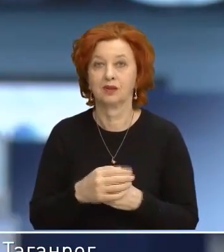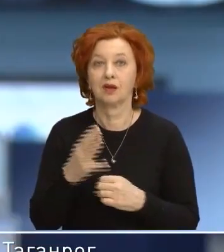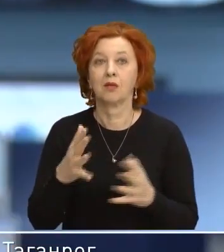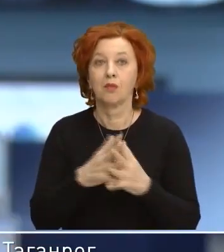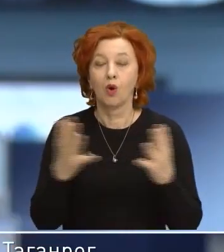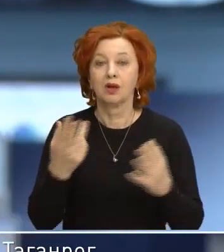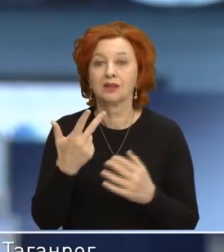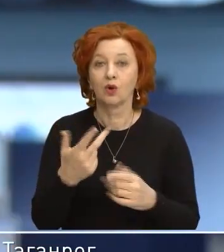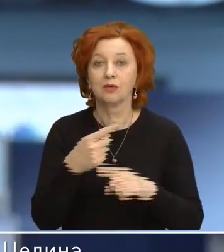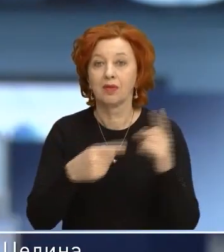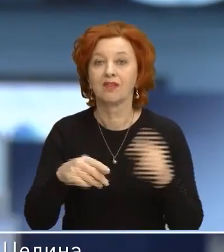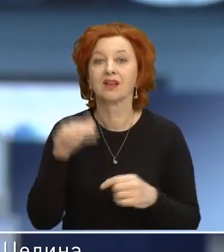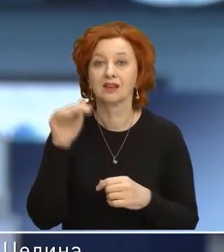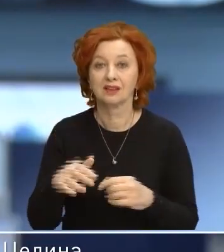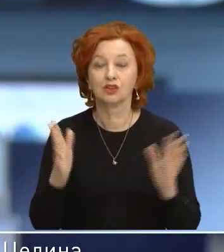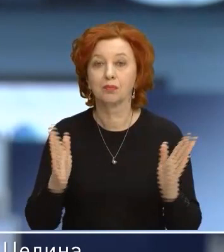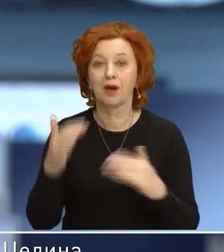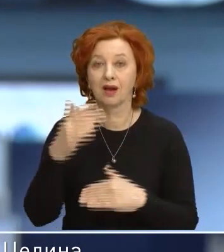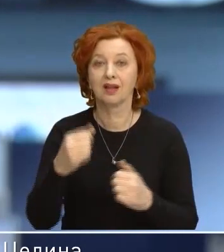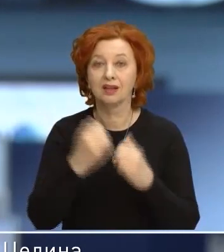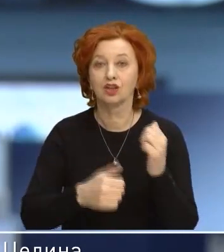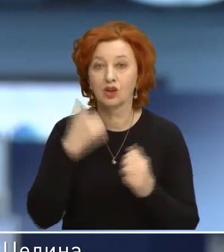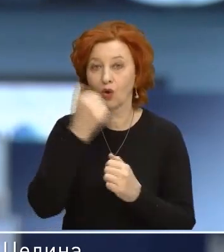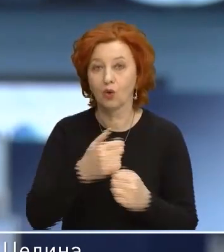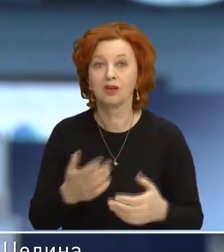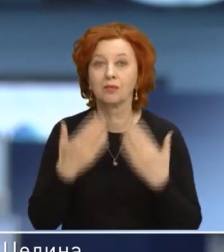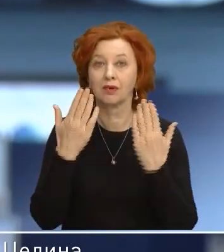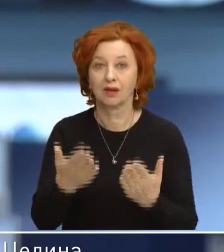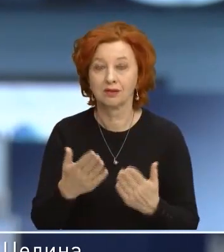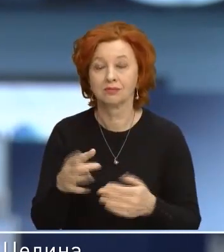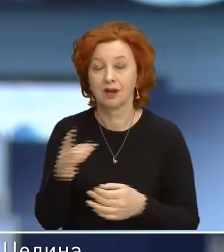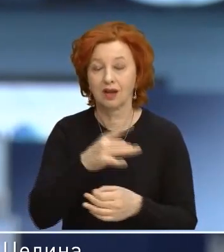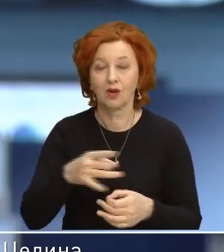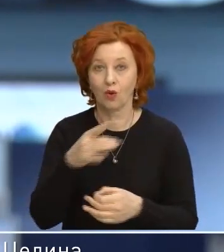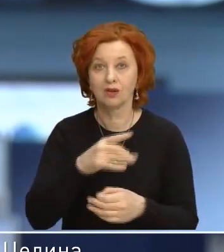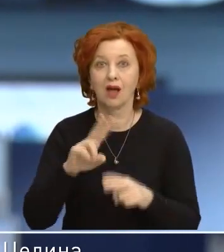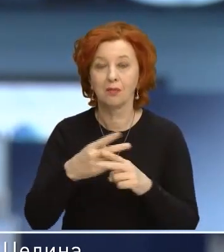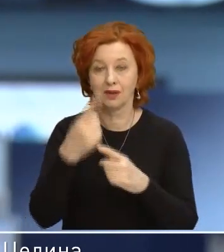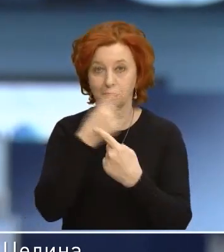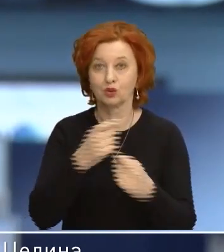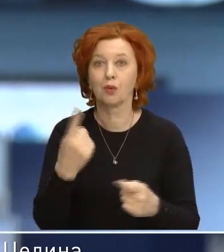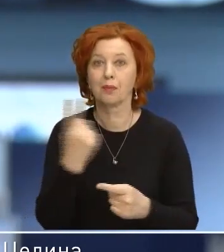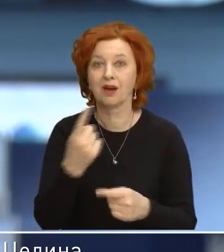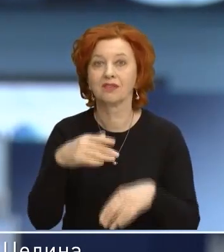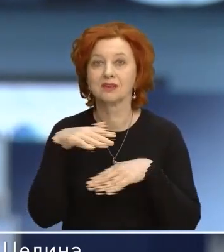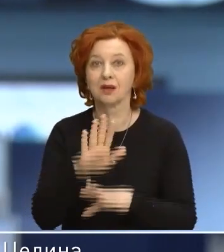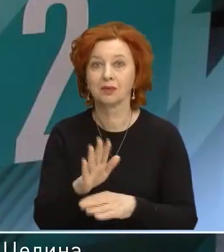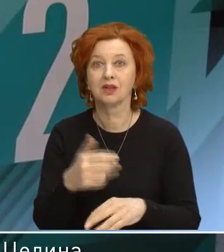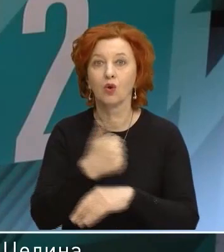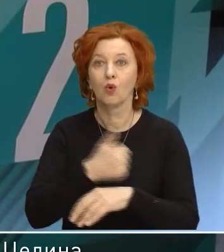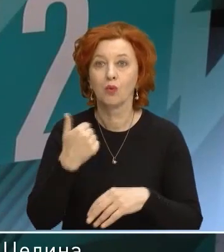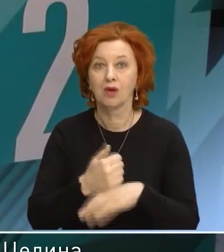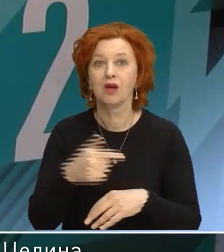Более 3500 потребуслуг ежегодно оказывают жителям Донского региона. Об этом сообщил первый заместитель губернатора